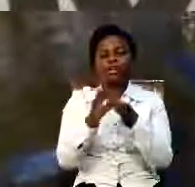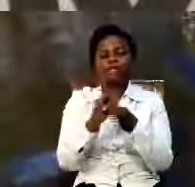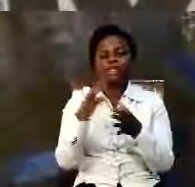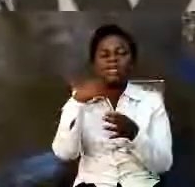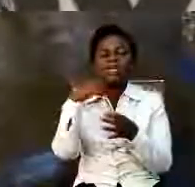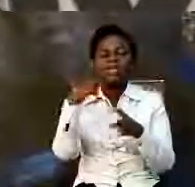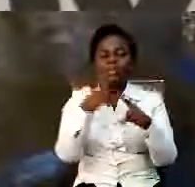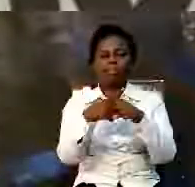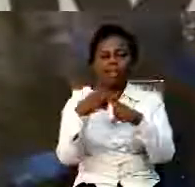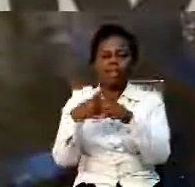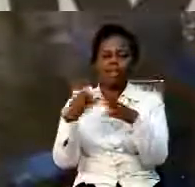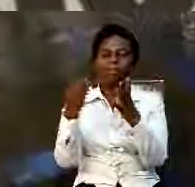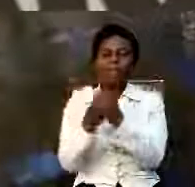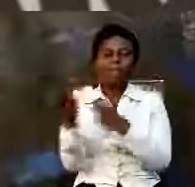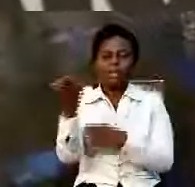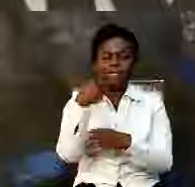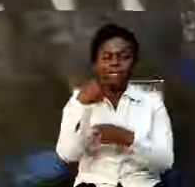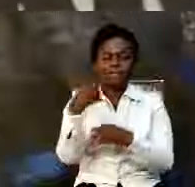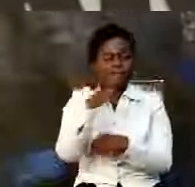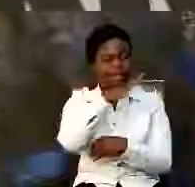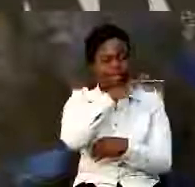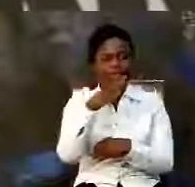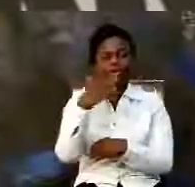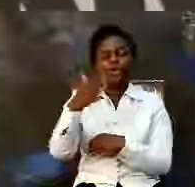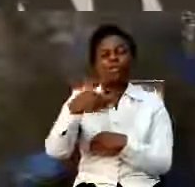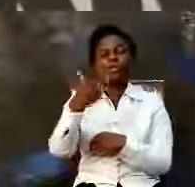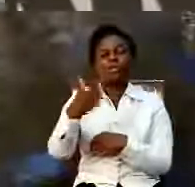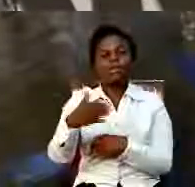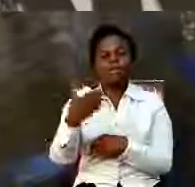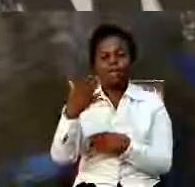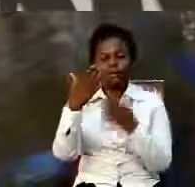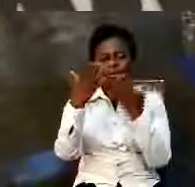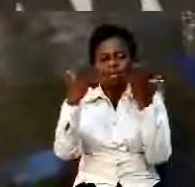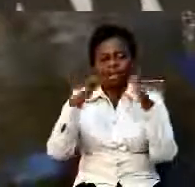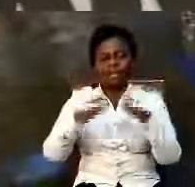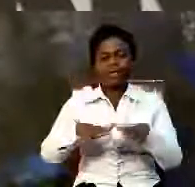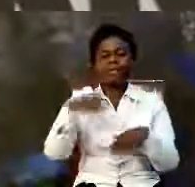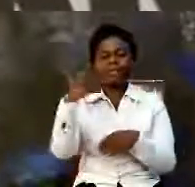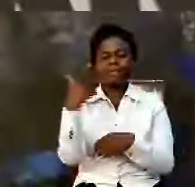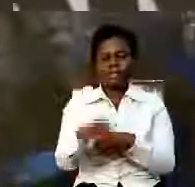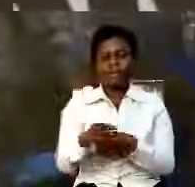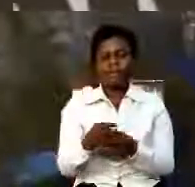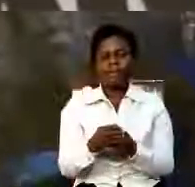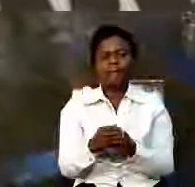kila mara pamoja nasi kila jioni ili tuendelee kubarikiwa sana.